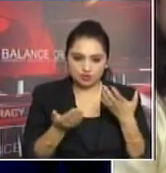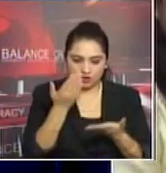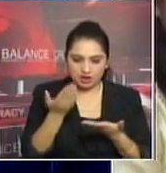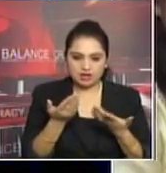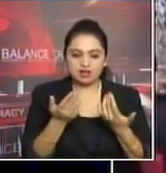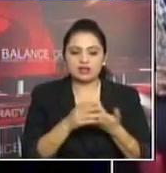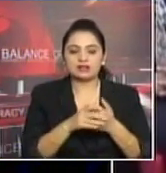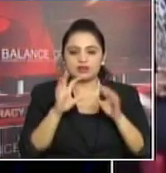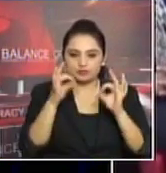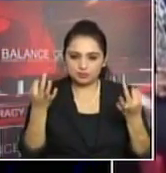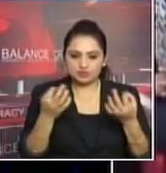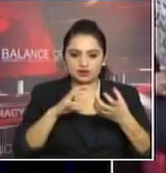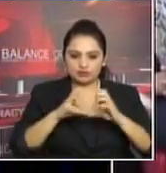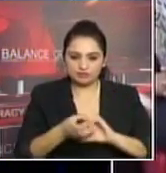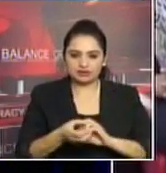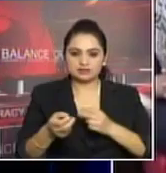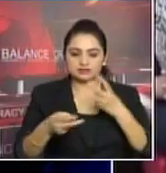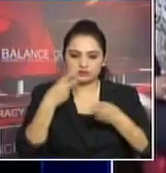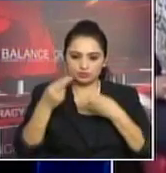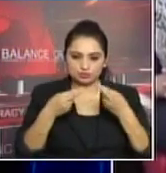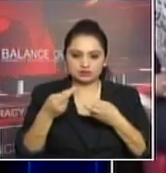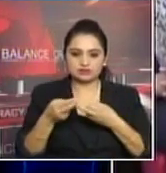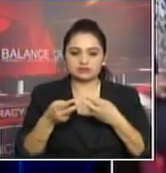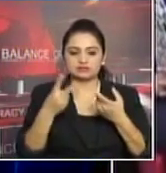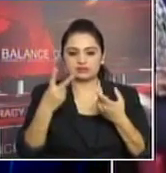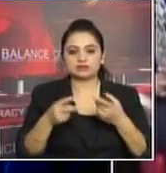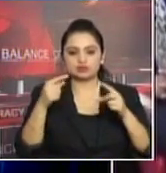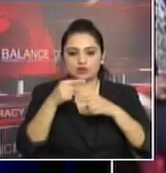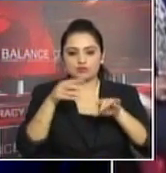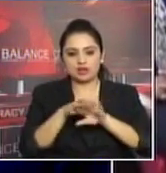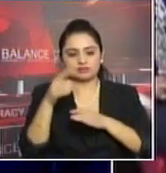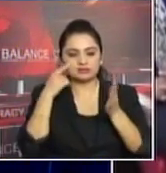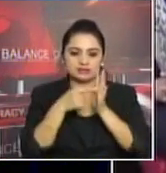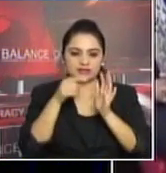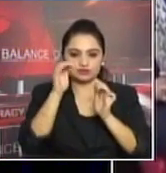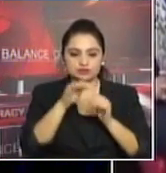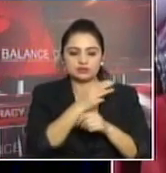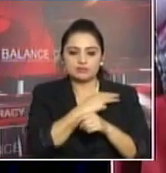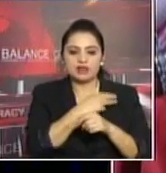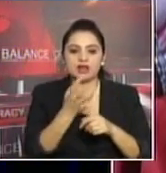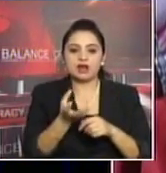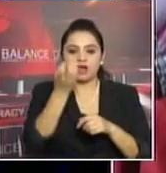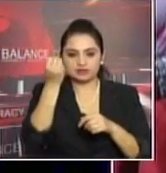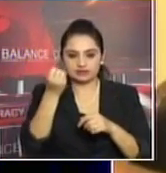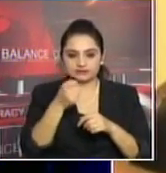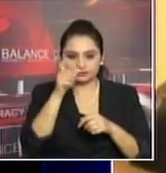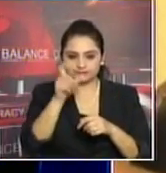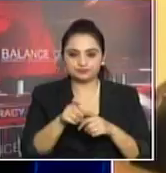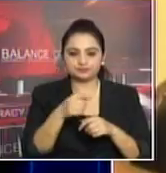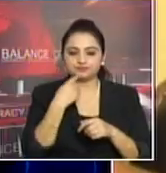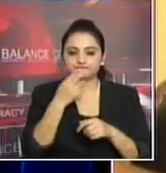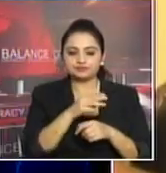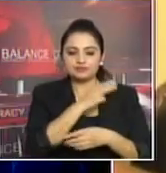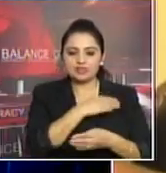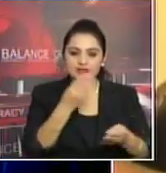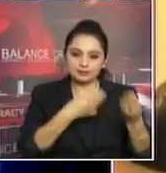विभिन्न उद्योग, कल कारखाना, होटल, रेस्टुरेन्टमा यसका प्रशस्त उदाहरणहरू देख्न सकिने महिला अधिकार कर्मी सृजना दाहालको भनाइ छ। मानव